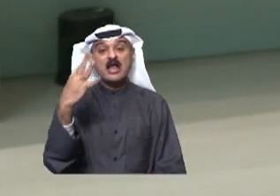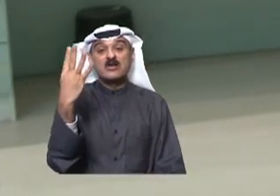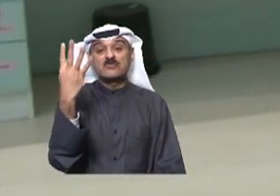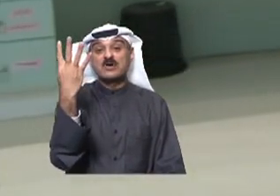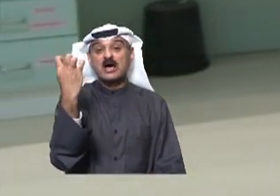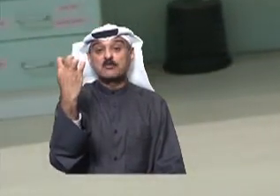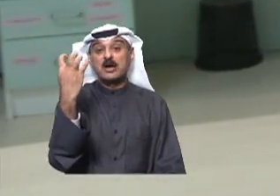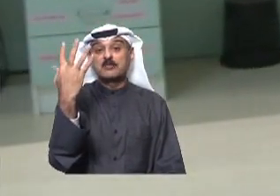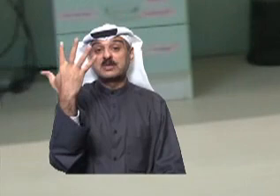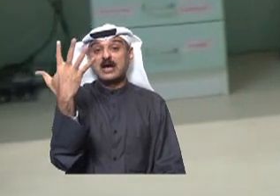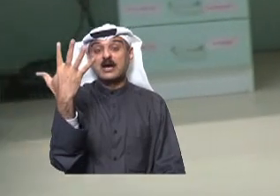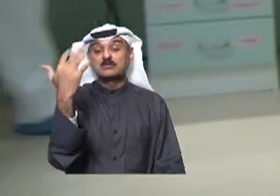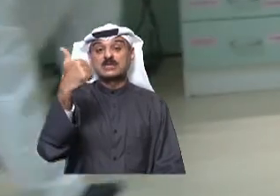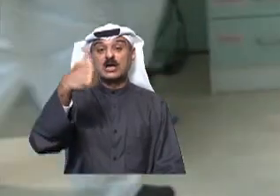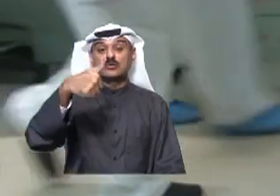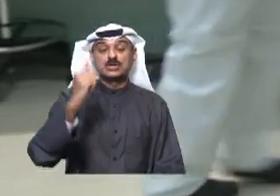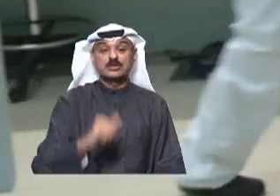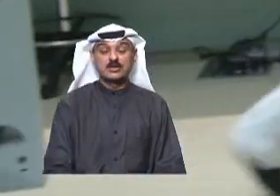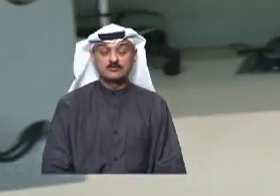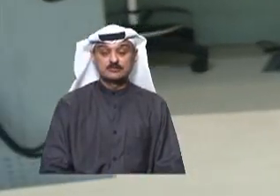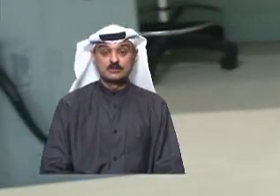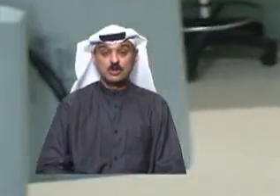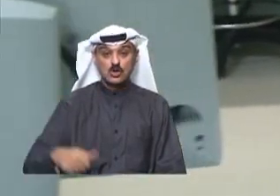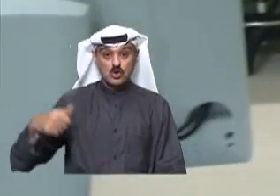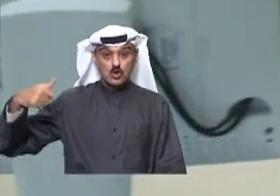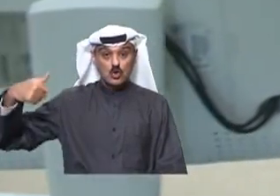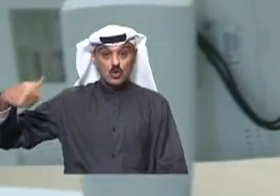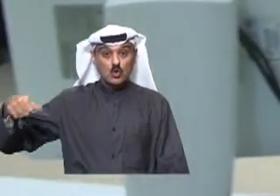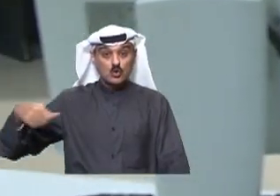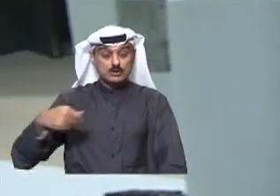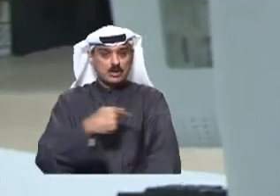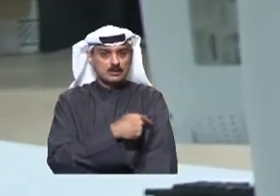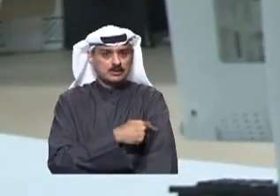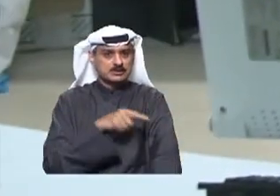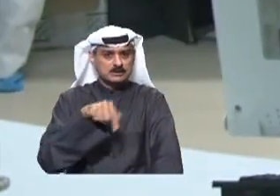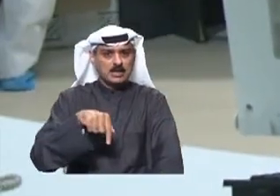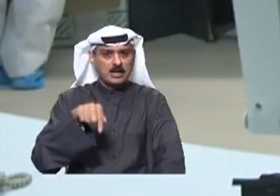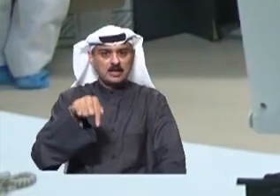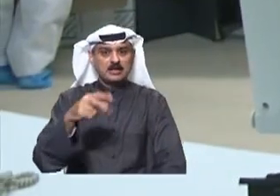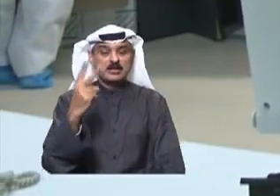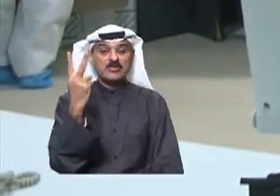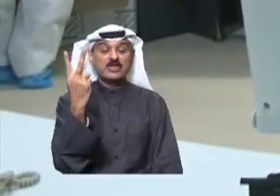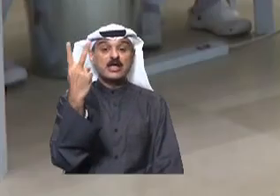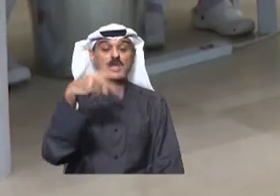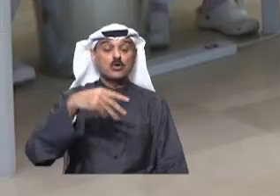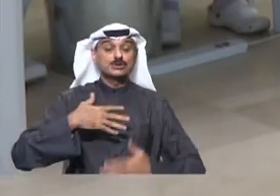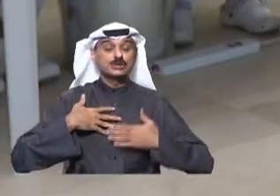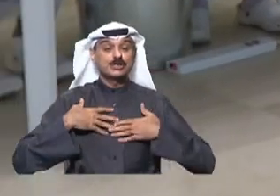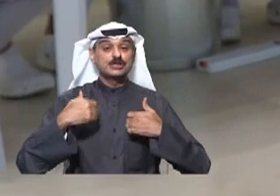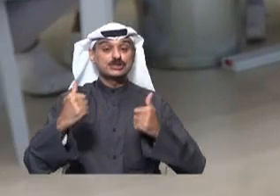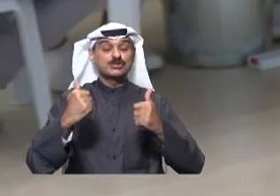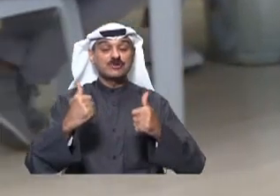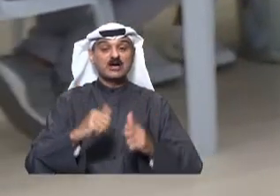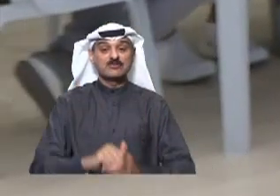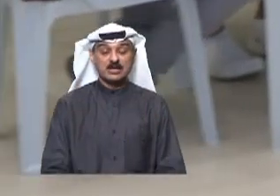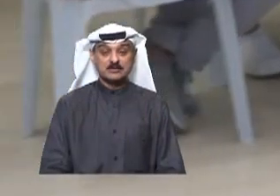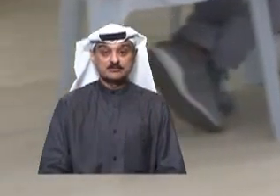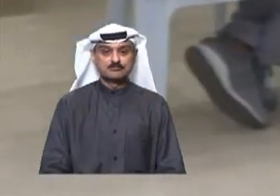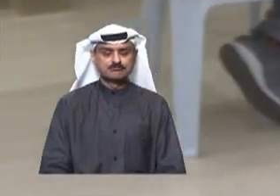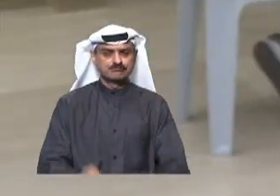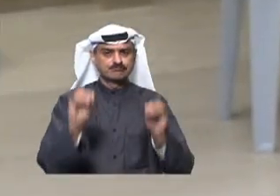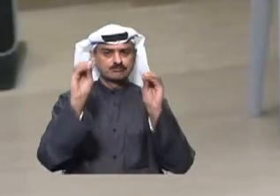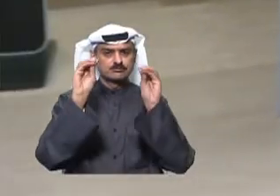2465 حالة. كما أعلنت الوزارة تسجيل 22 حالة شفاء من هذا المرض. وتدعو وزارة